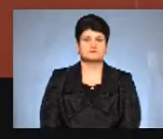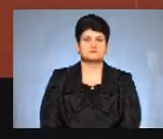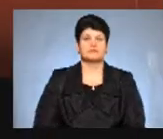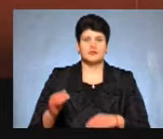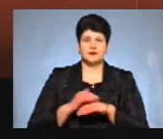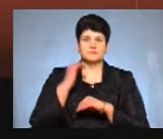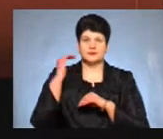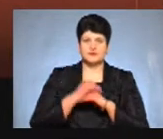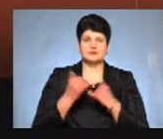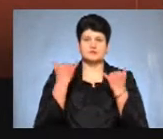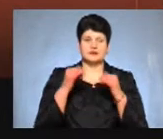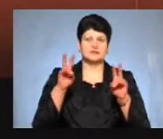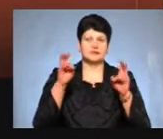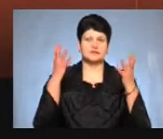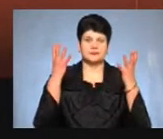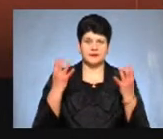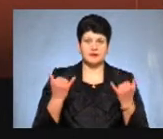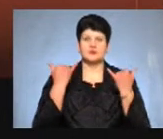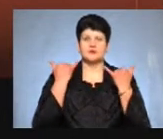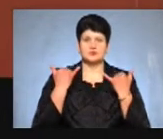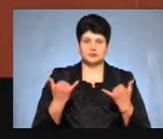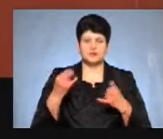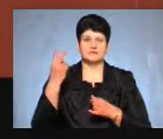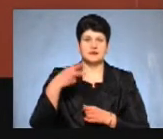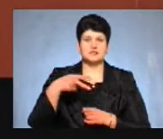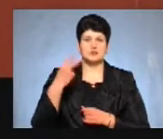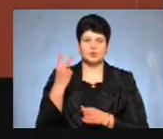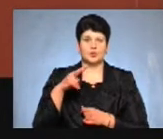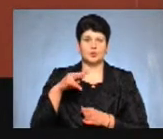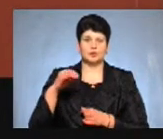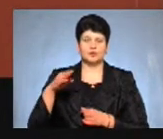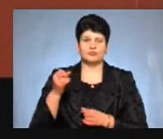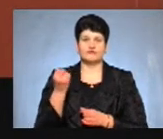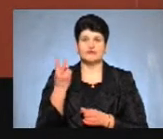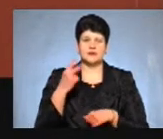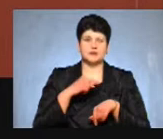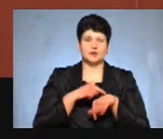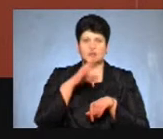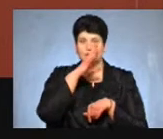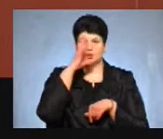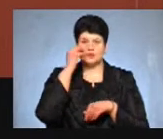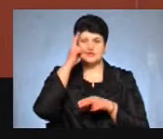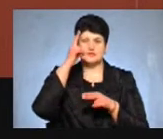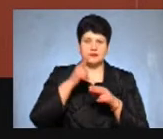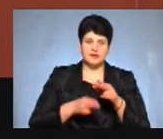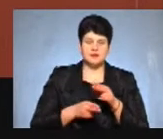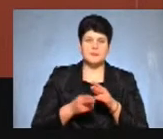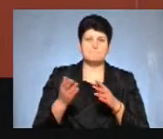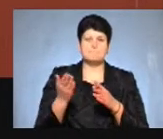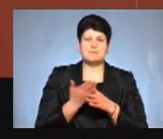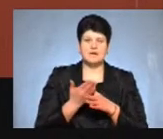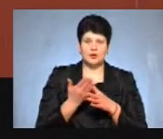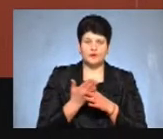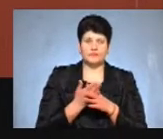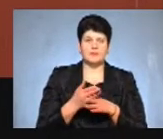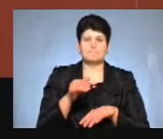Доброго вечора. В ефірі «Тема дня». Сьогодні, 22 лютого, о 12 годині ночі завершується пільговий період